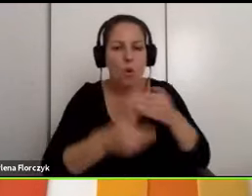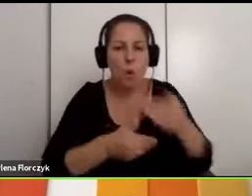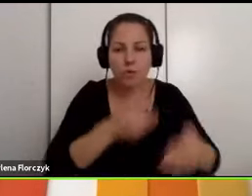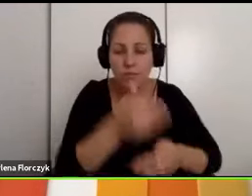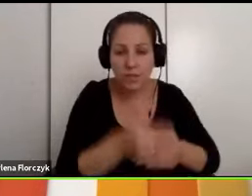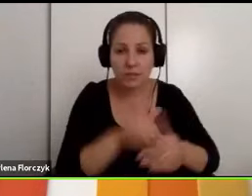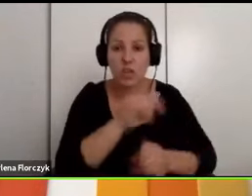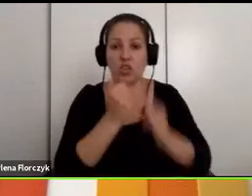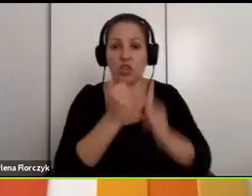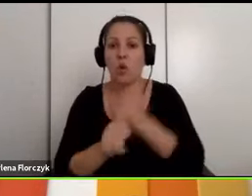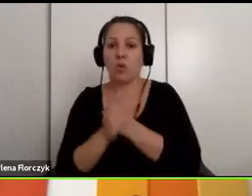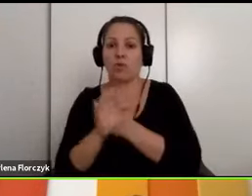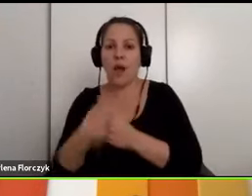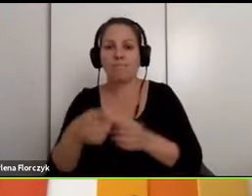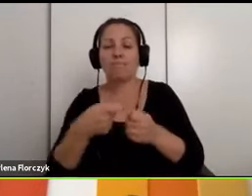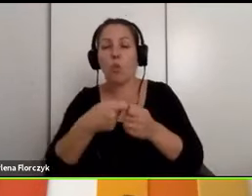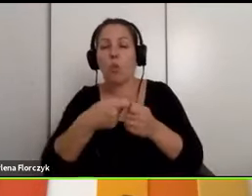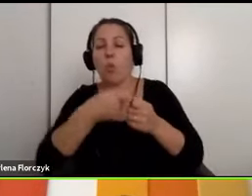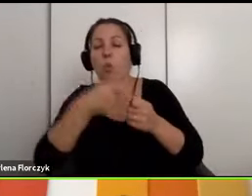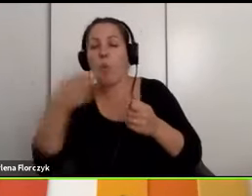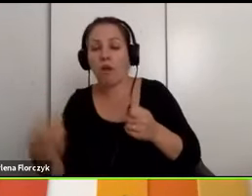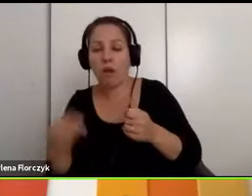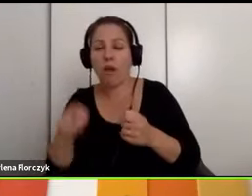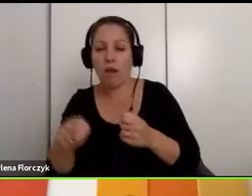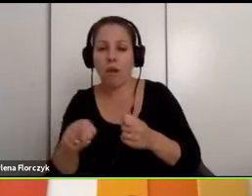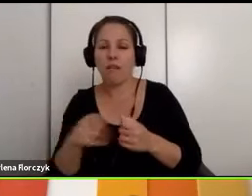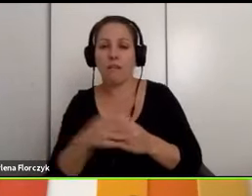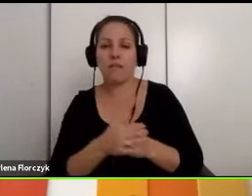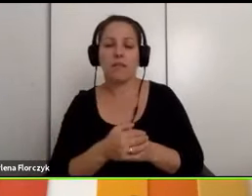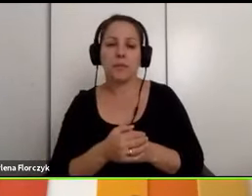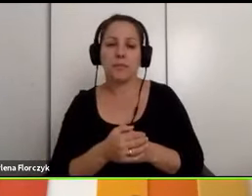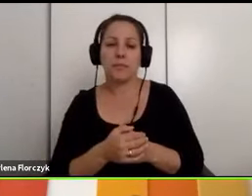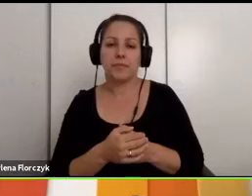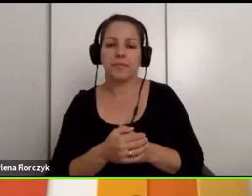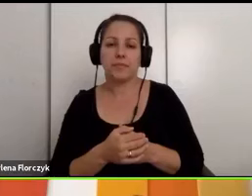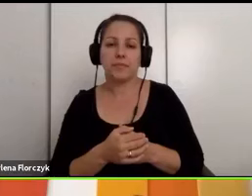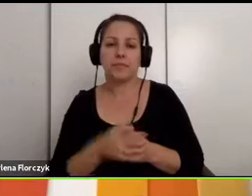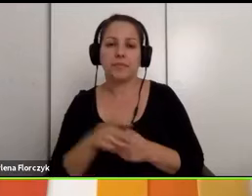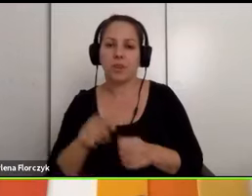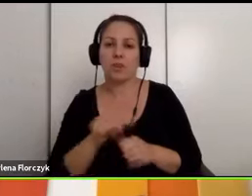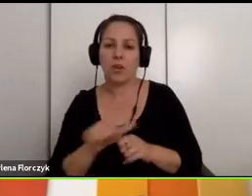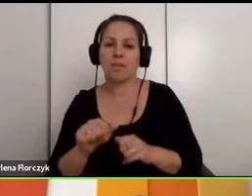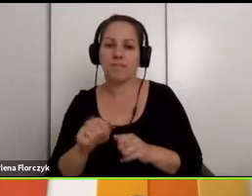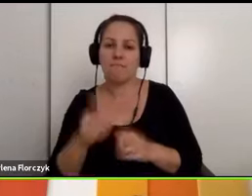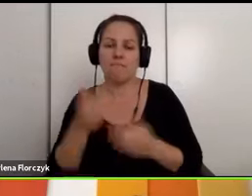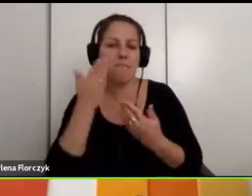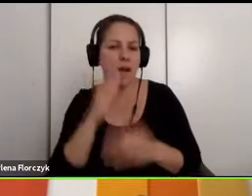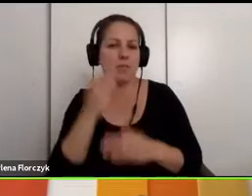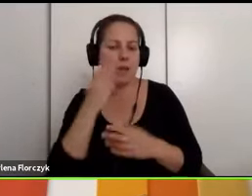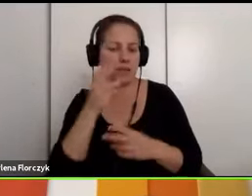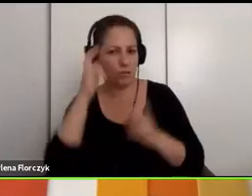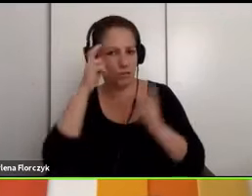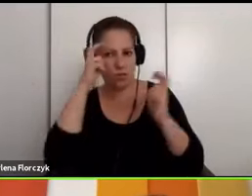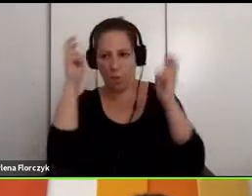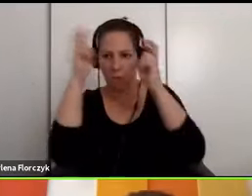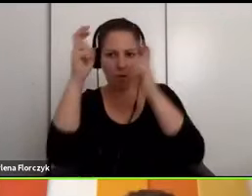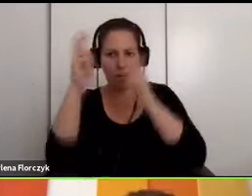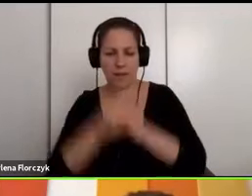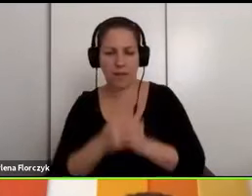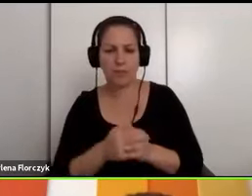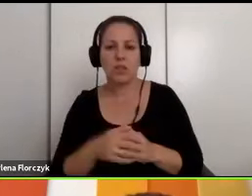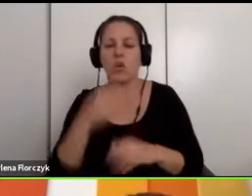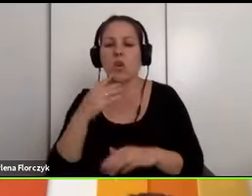Tak, jeżeli chodzi o procesy długie, to jest bardzo, bardzo skomplikowane. To